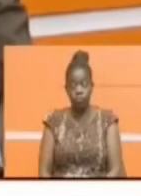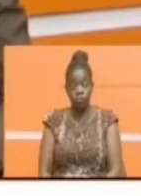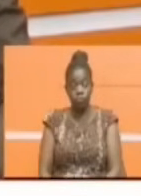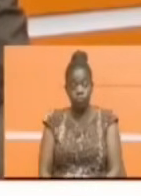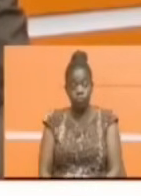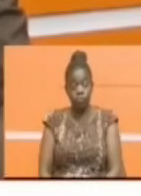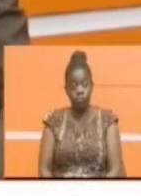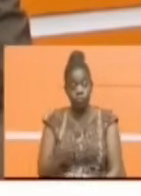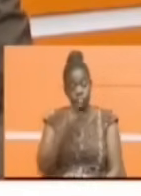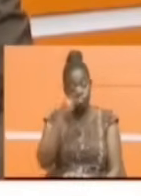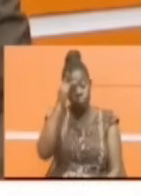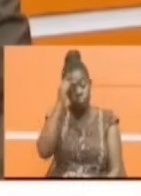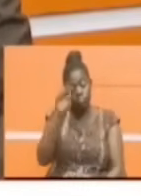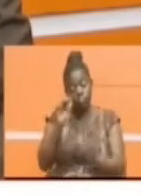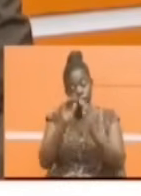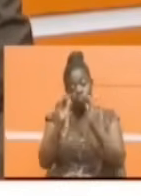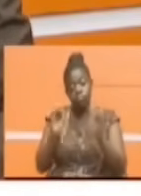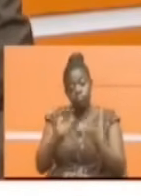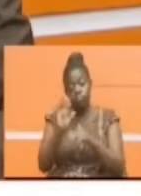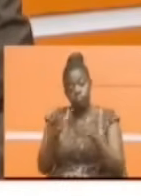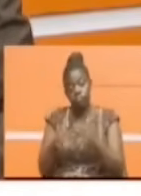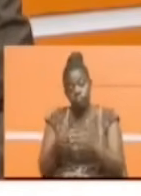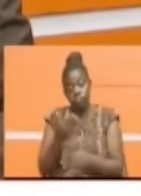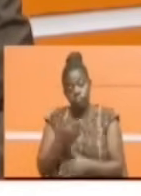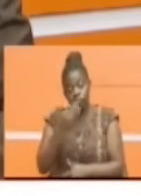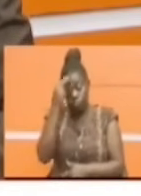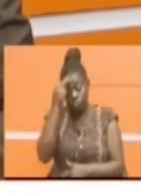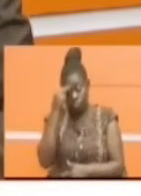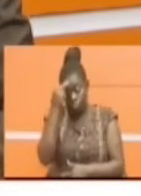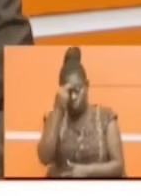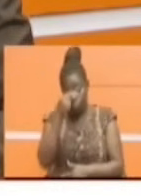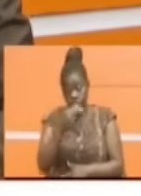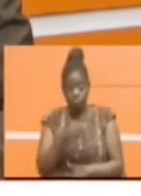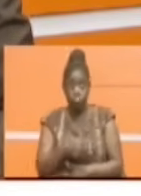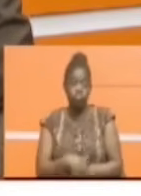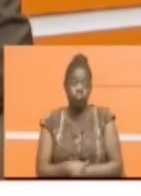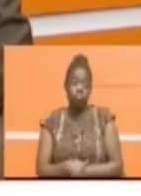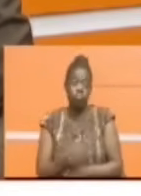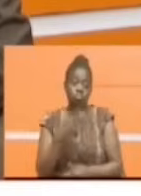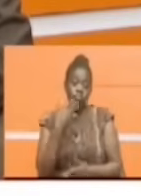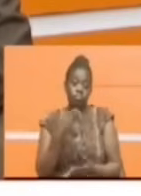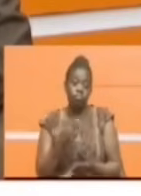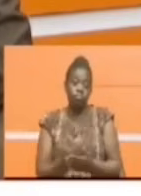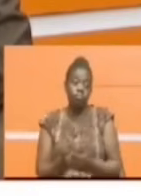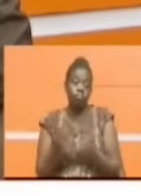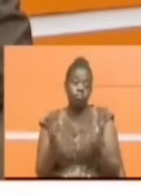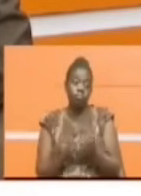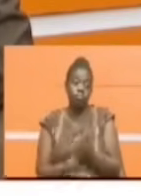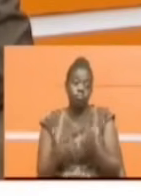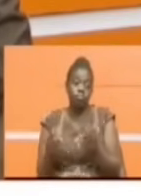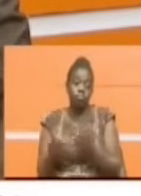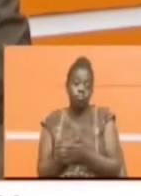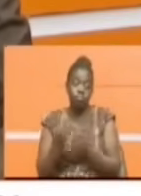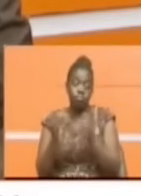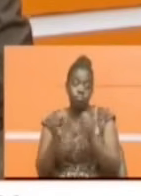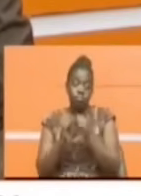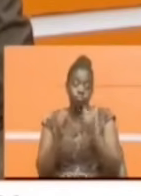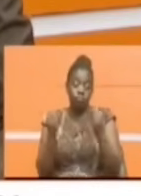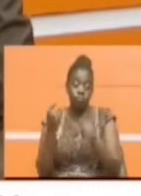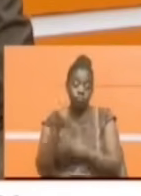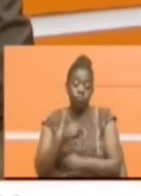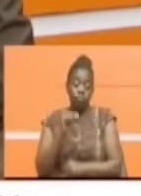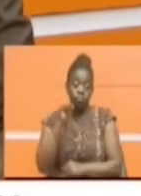Kale omuzadde ku mutendera gwonna ng'olina omuyizi kirungi nnyo okufuna olupapula lwa New Vision olunaku